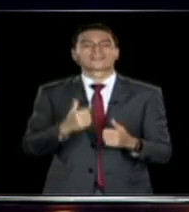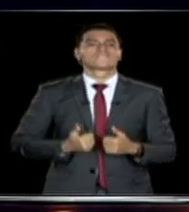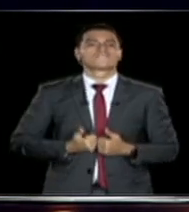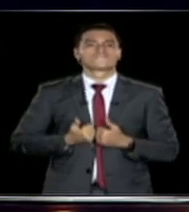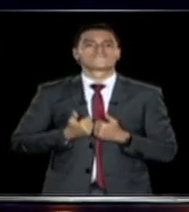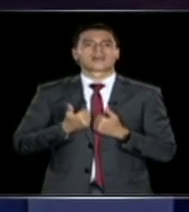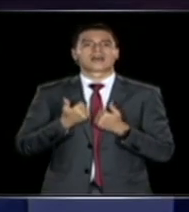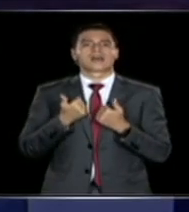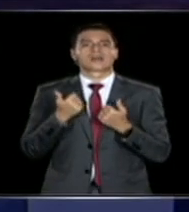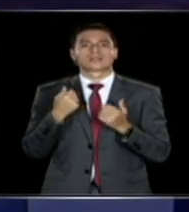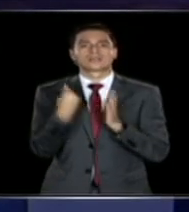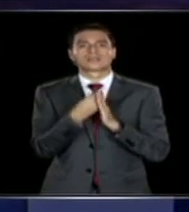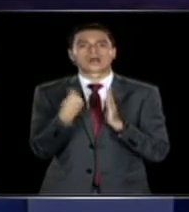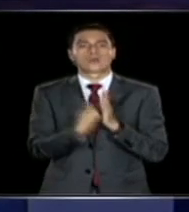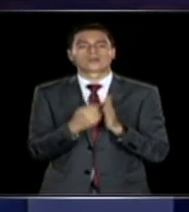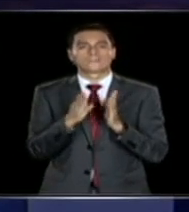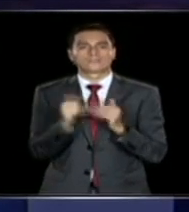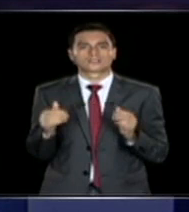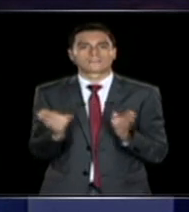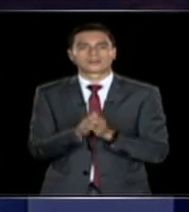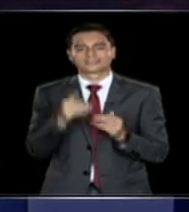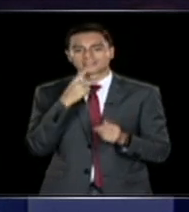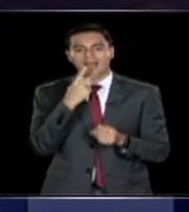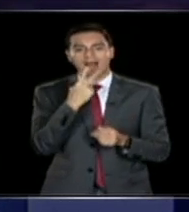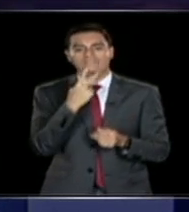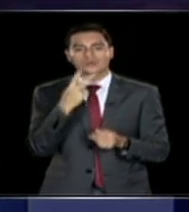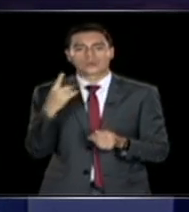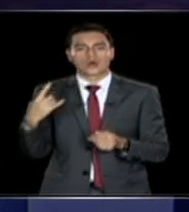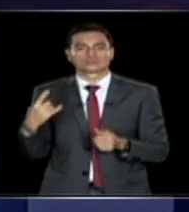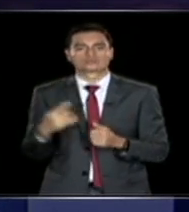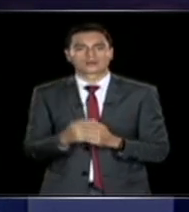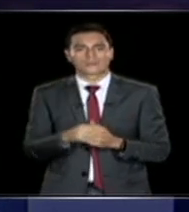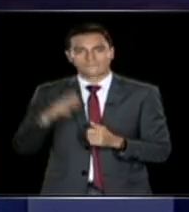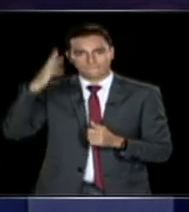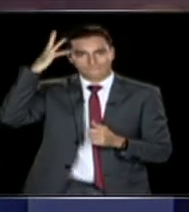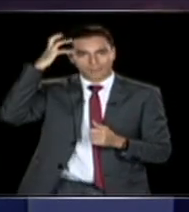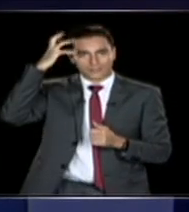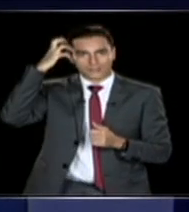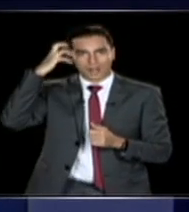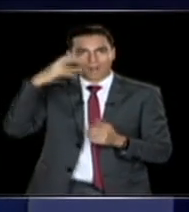له في الدوري المصري عام 2010؟